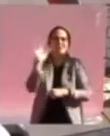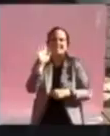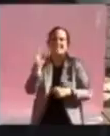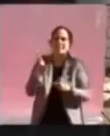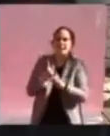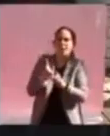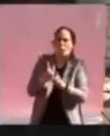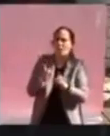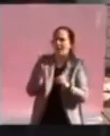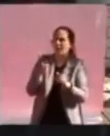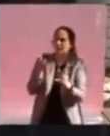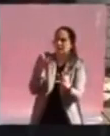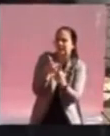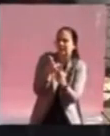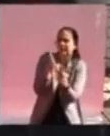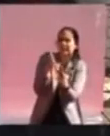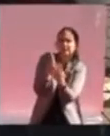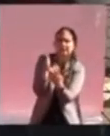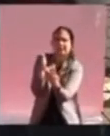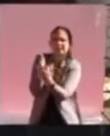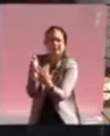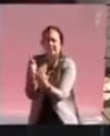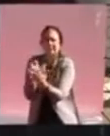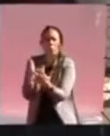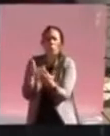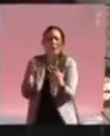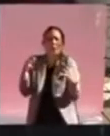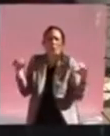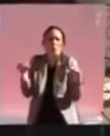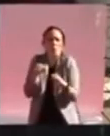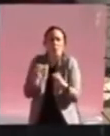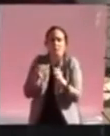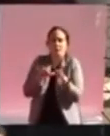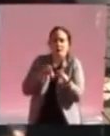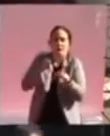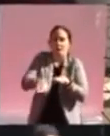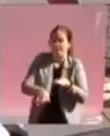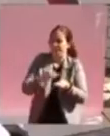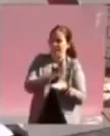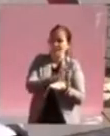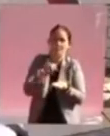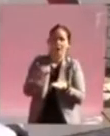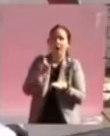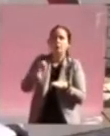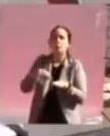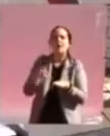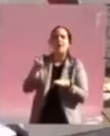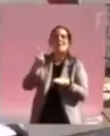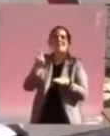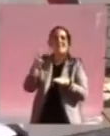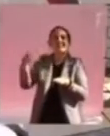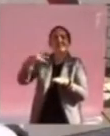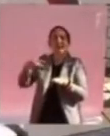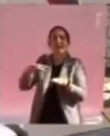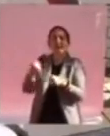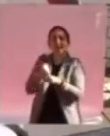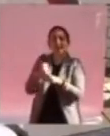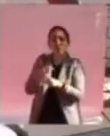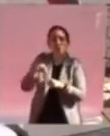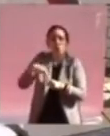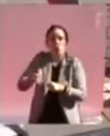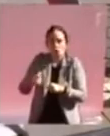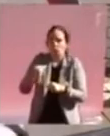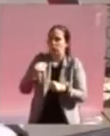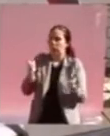quale 1 assistente sempre al punto di partenza anche dopo vent'anni di lavoro un sistema che deve